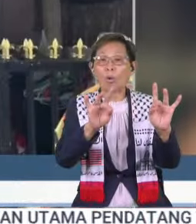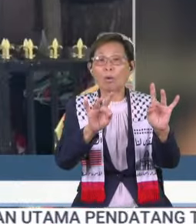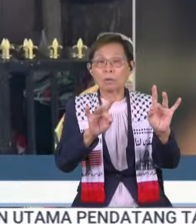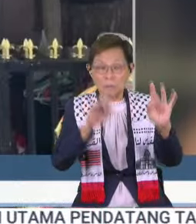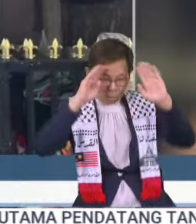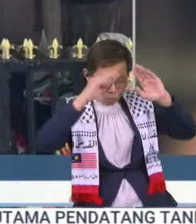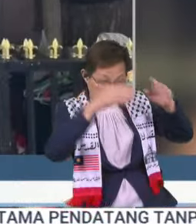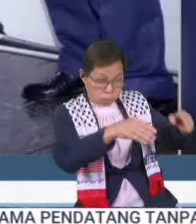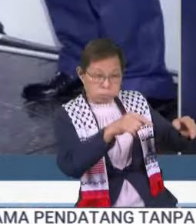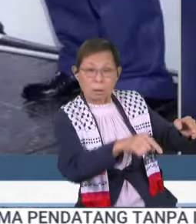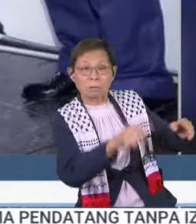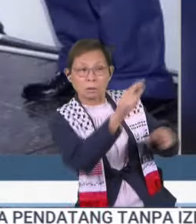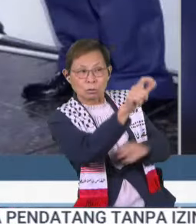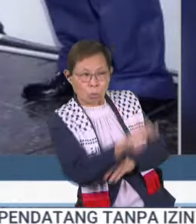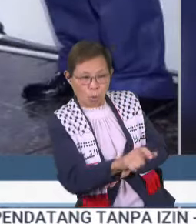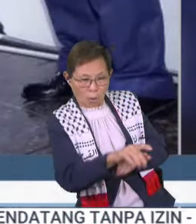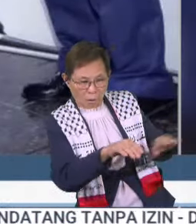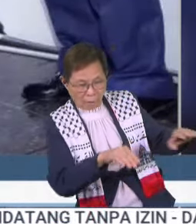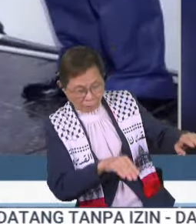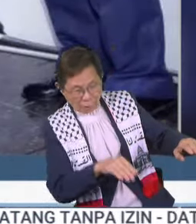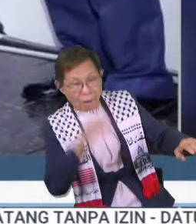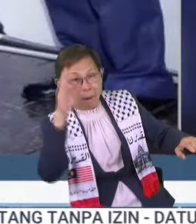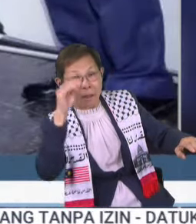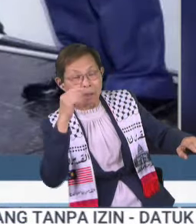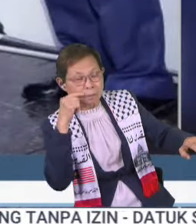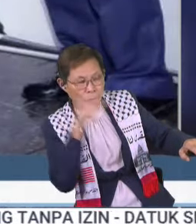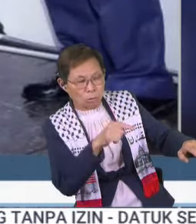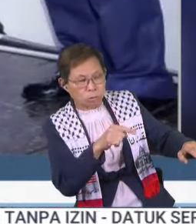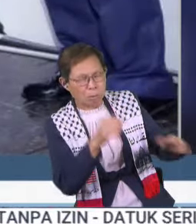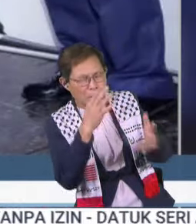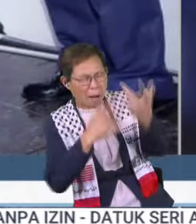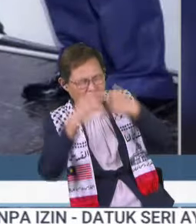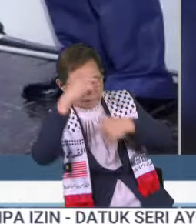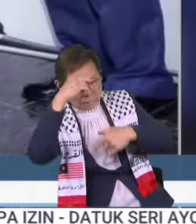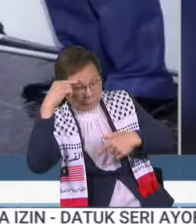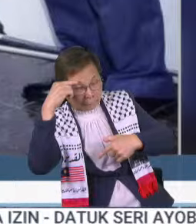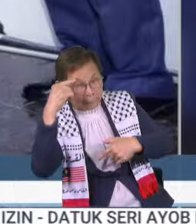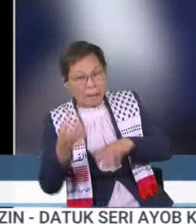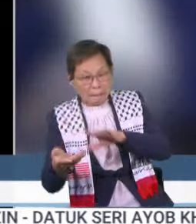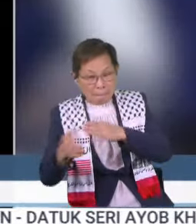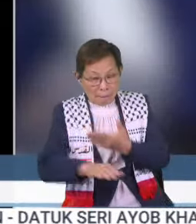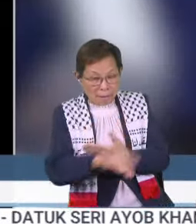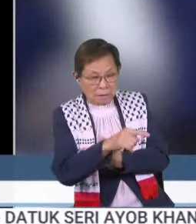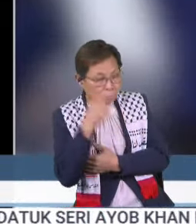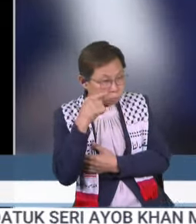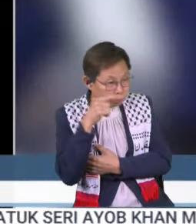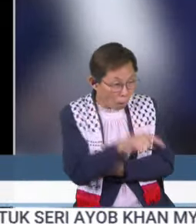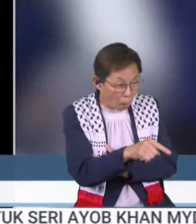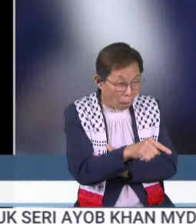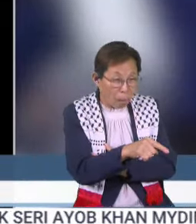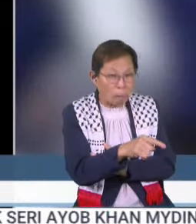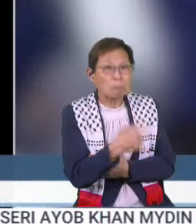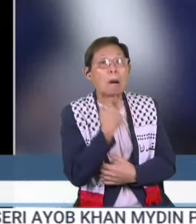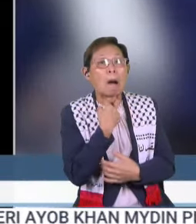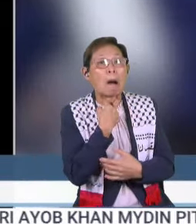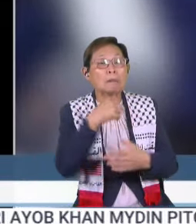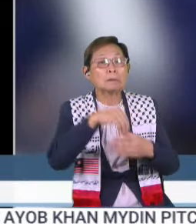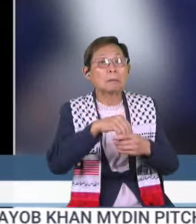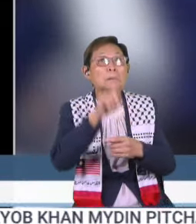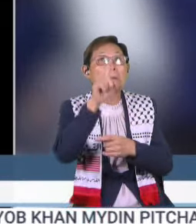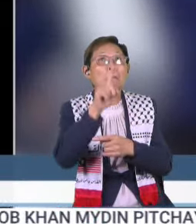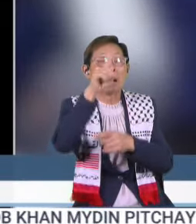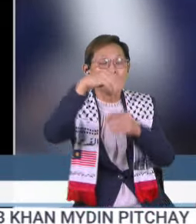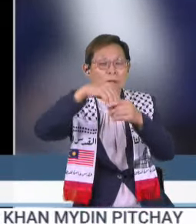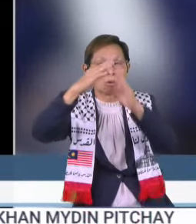yang menjadi tumpuan dengan seorang kanak-kanak lelaki ditemukan rentung. Mayat mangsa ditemukan terperangkap di tingkat atas di